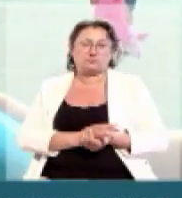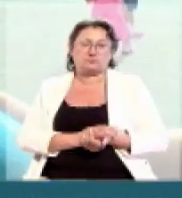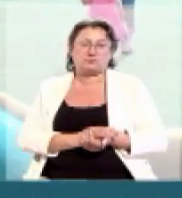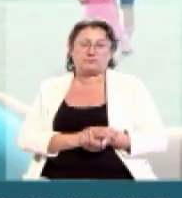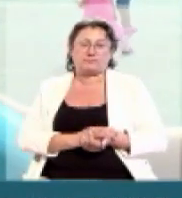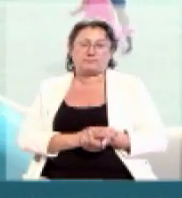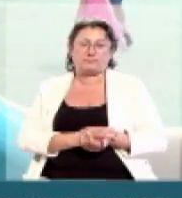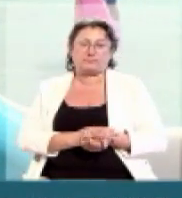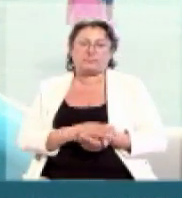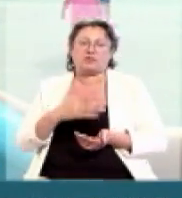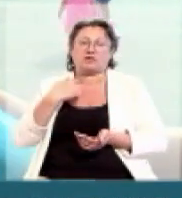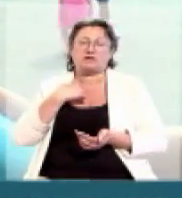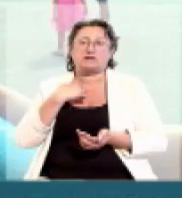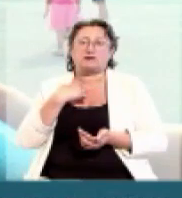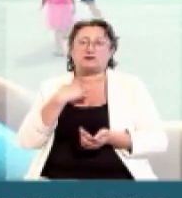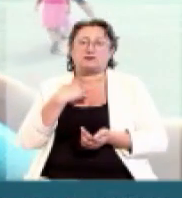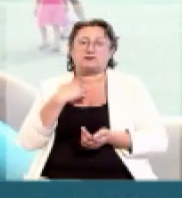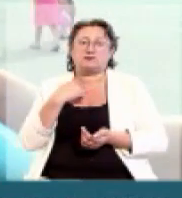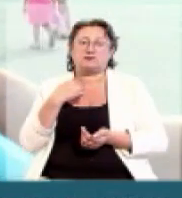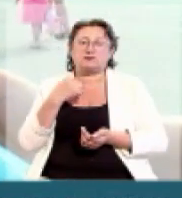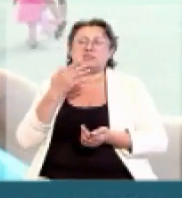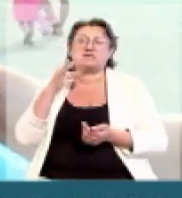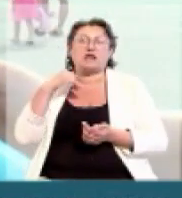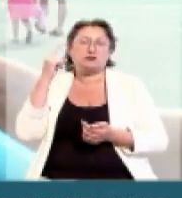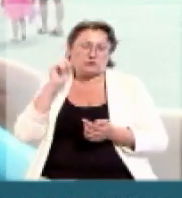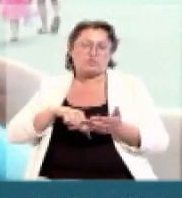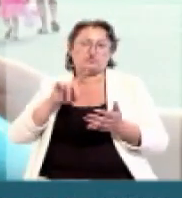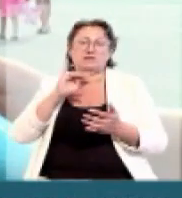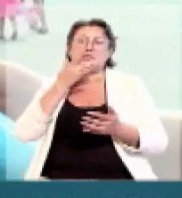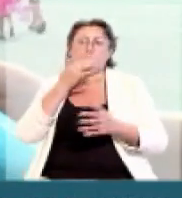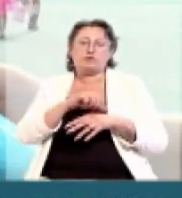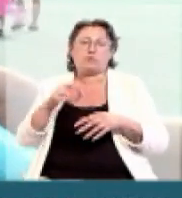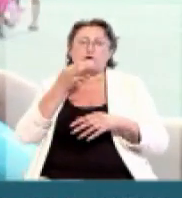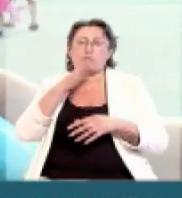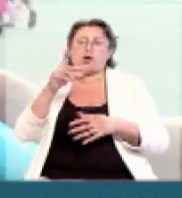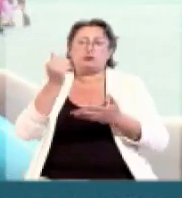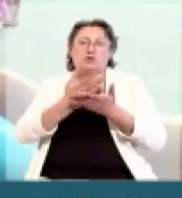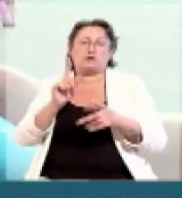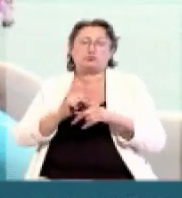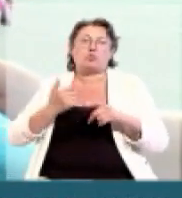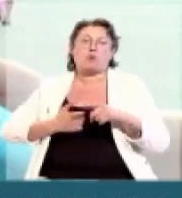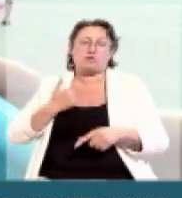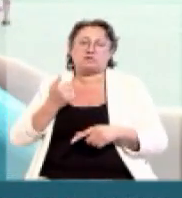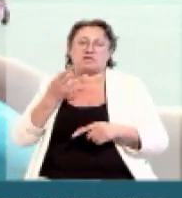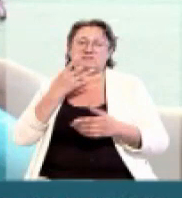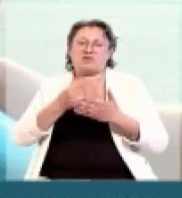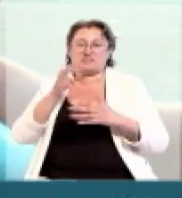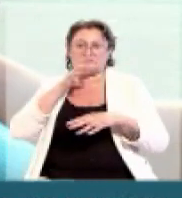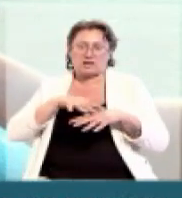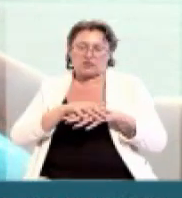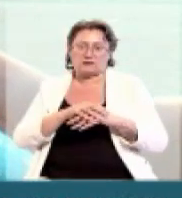принципе, я не дам соврать, что и за рубежом любая столица – это гордость для своей